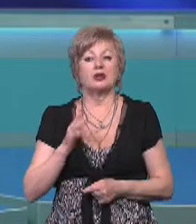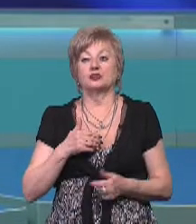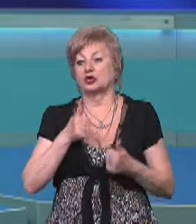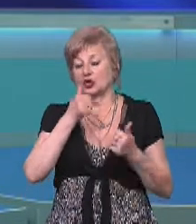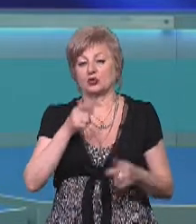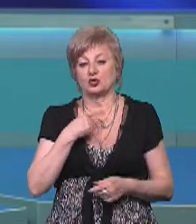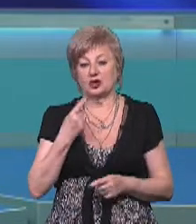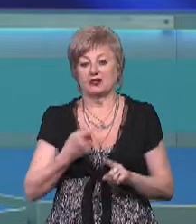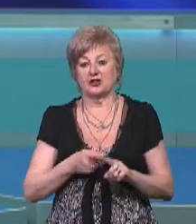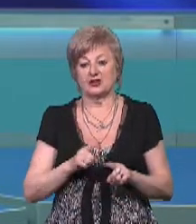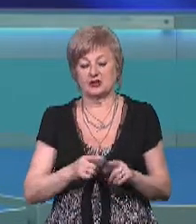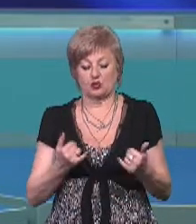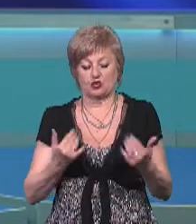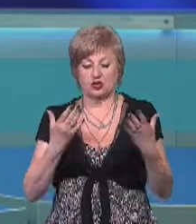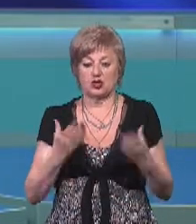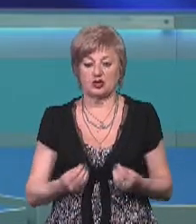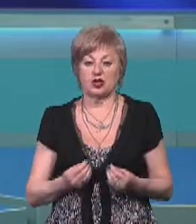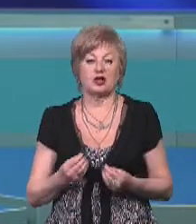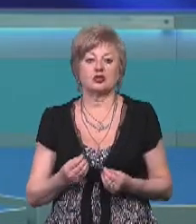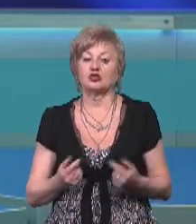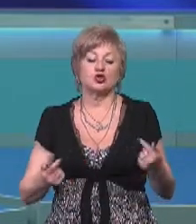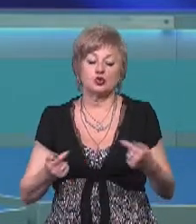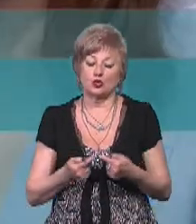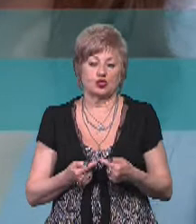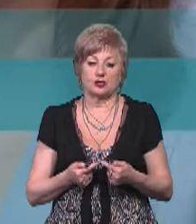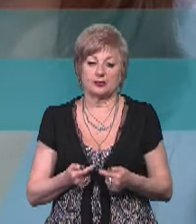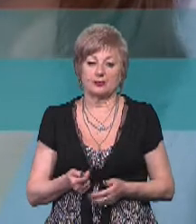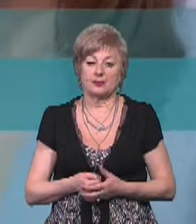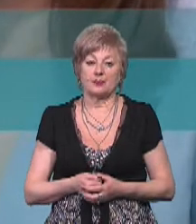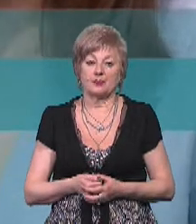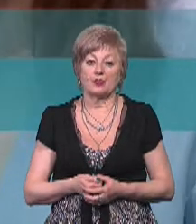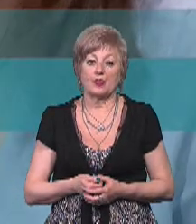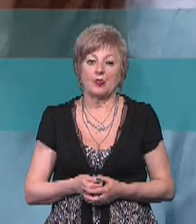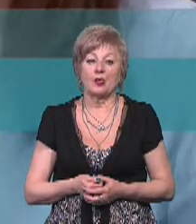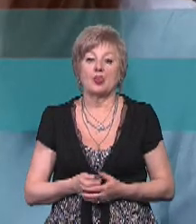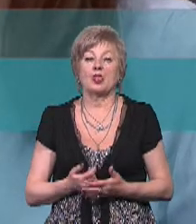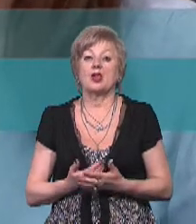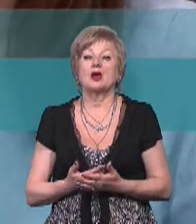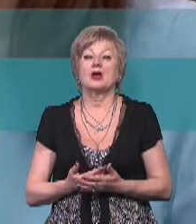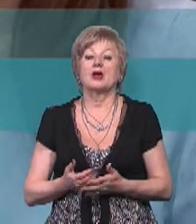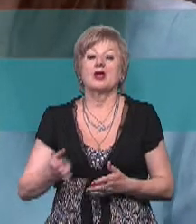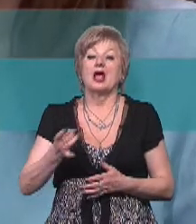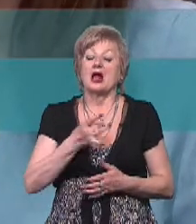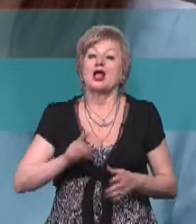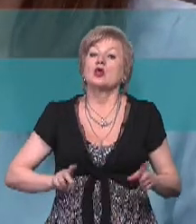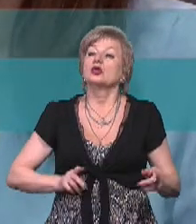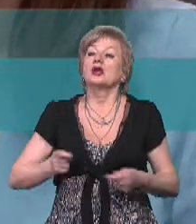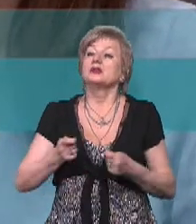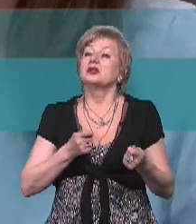можу говорити на сьогоднішній день про певну остаточну версію. От в планах реформи передбачаються районні